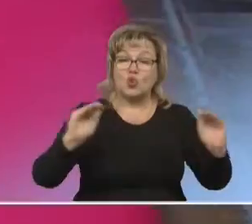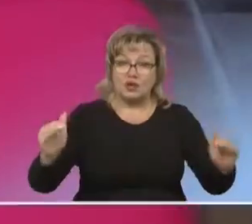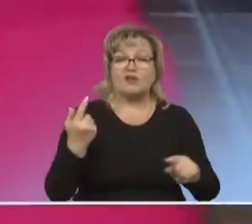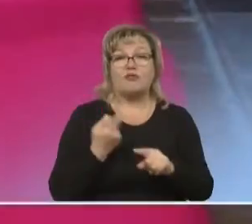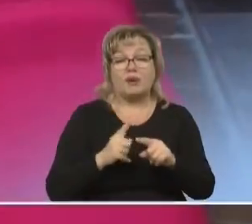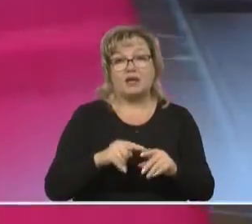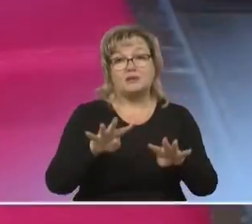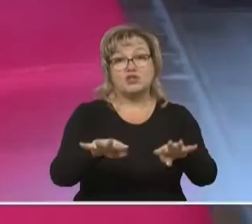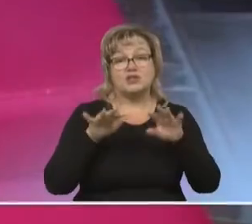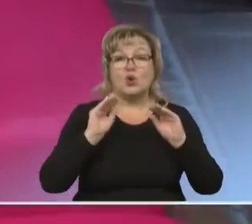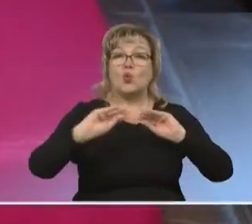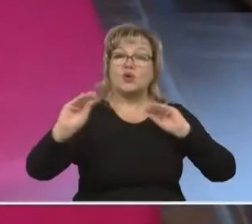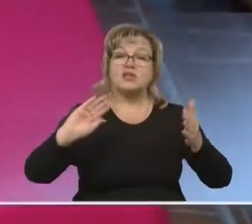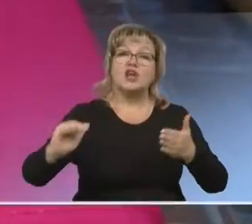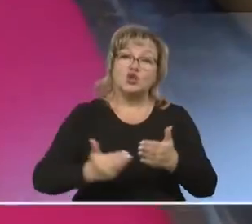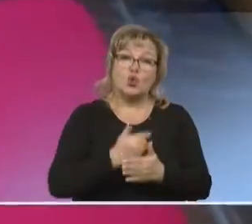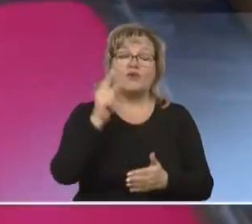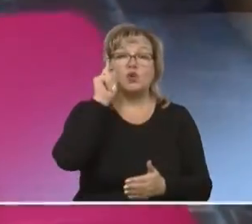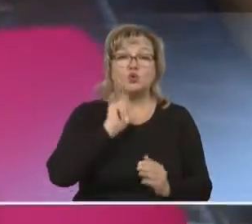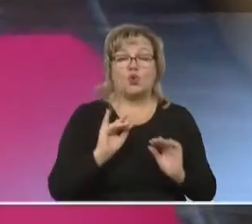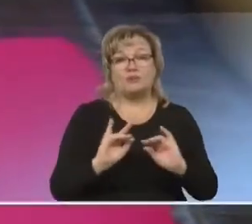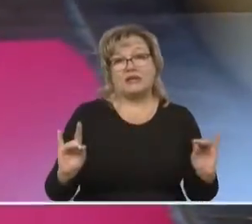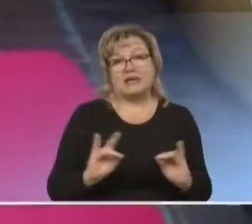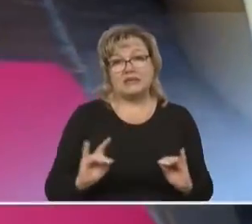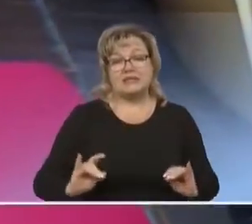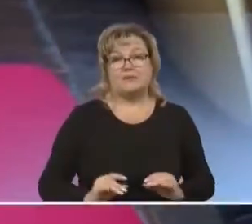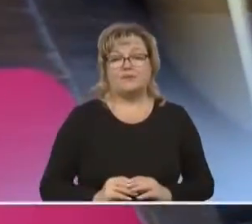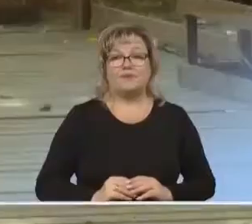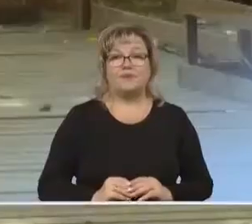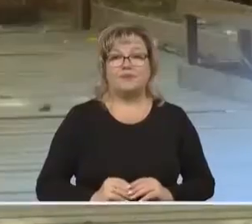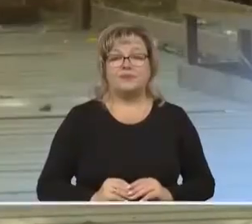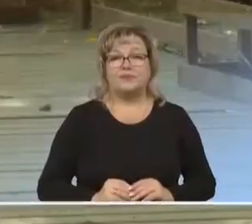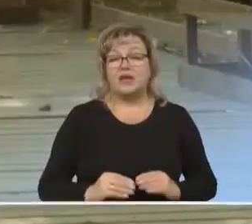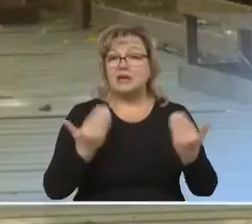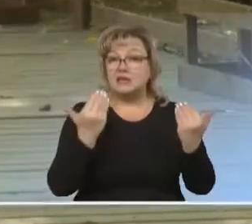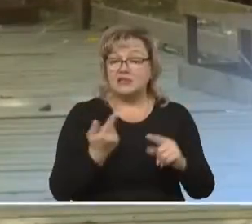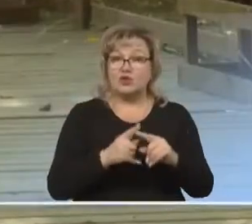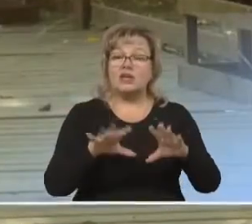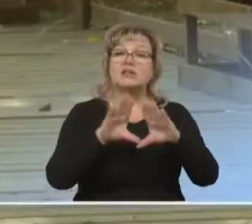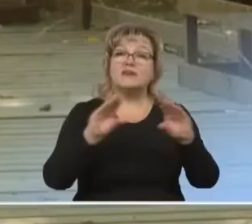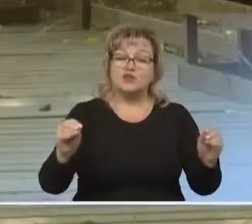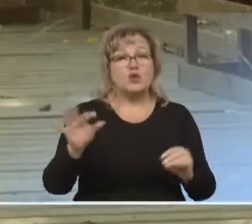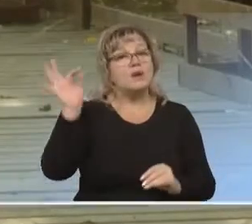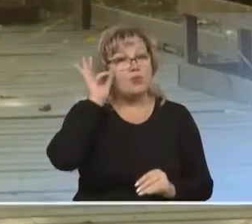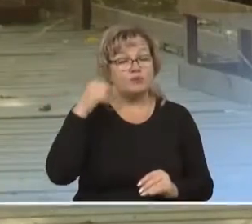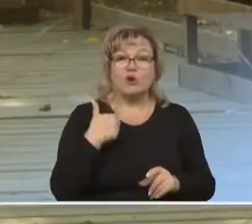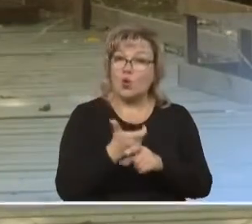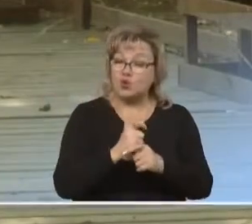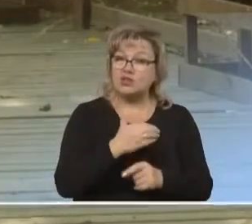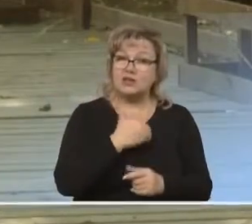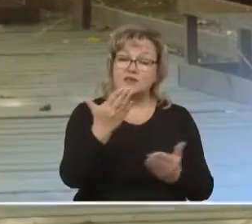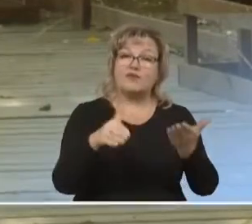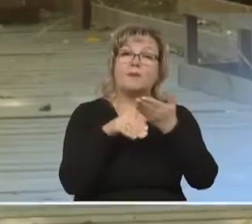поэтому зрительный зал украсили новые и удобные кресла. На сегодня это все. И помните, мы очень хотим